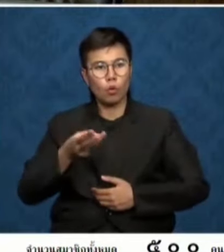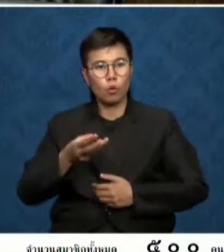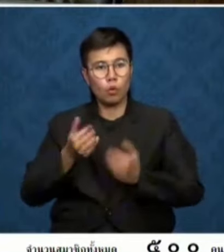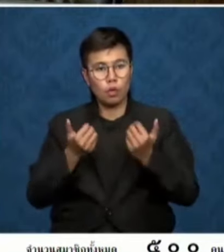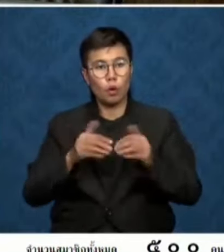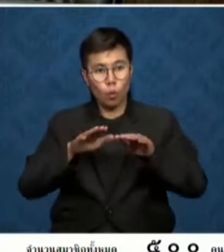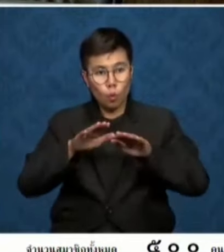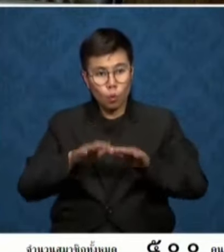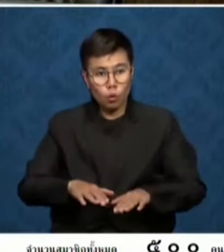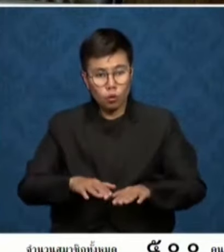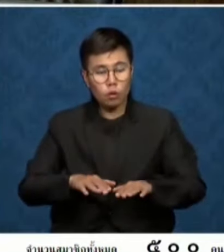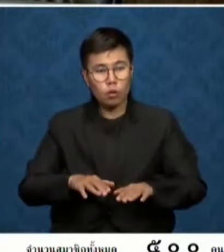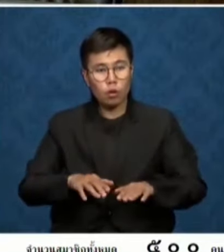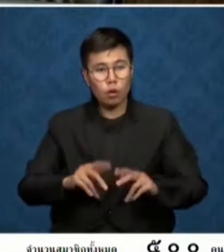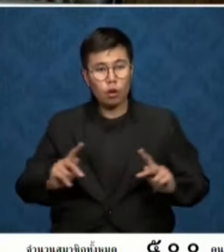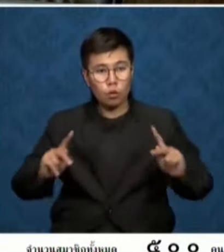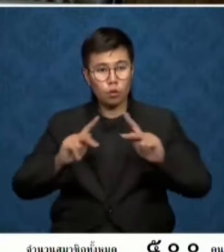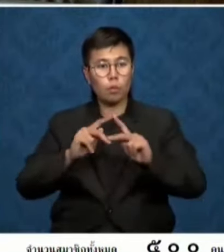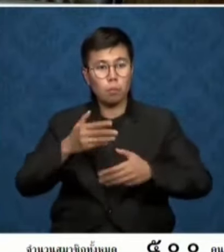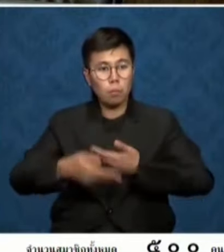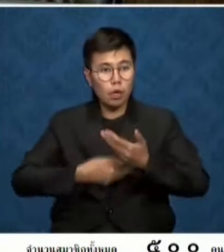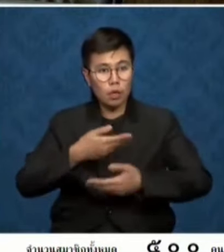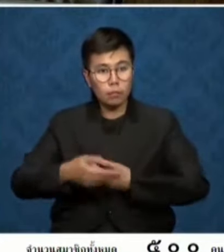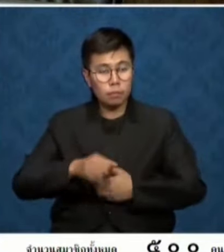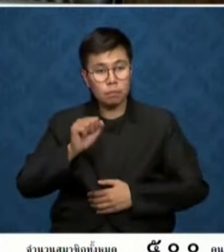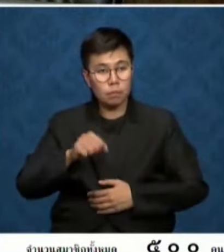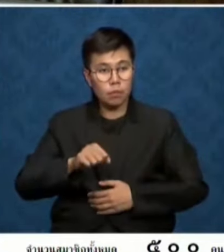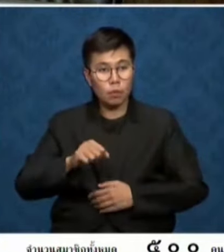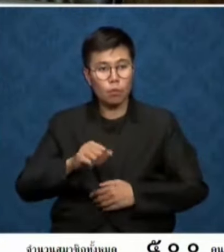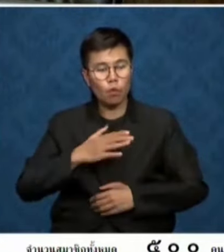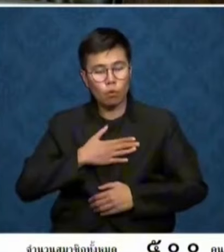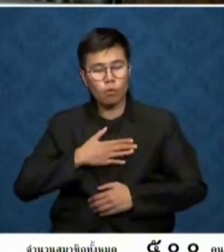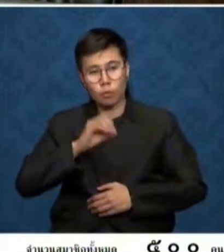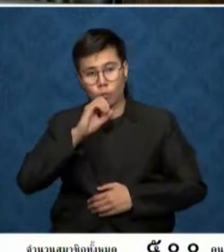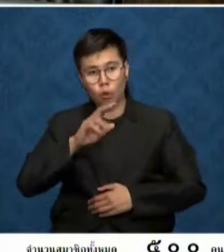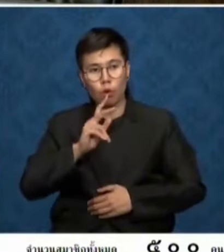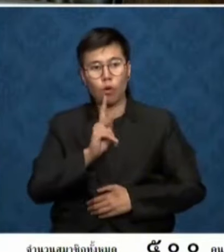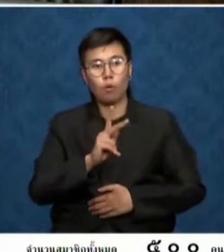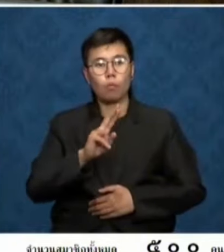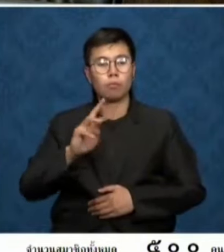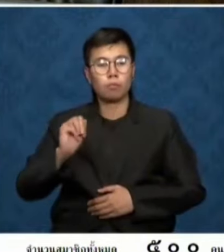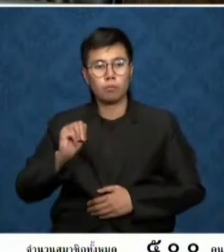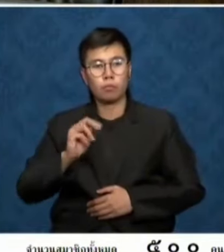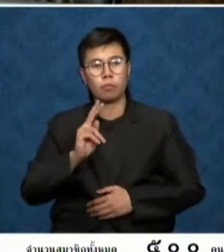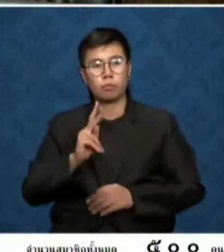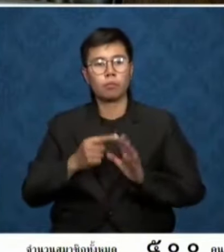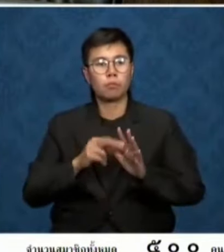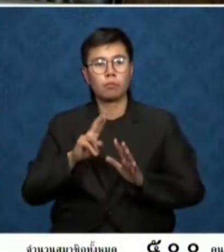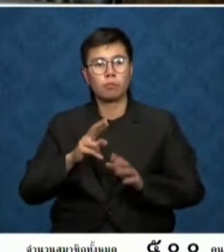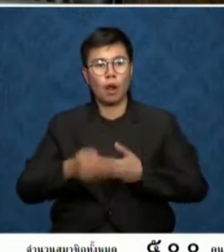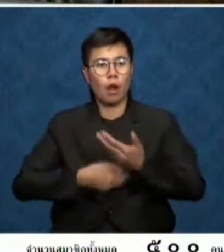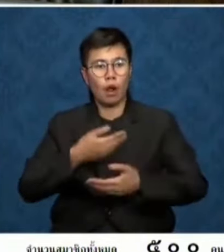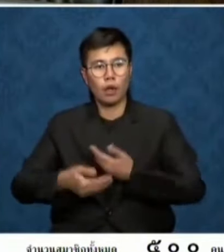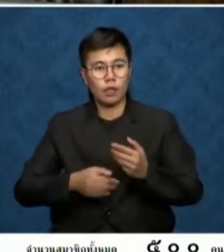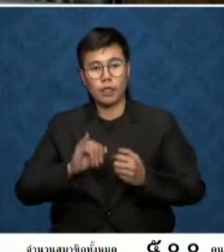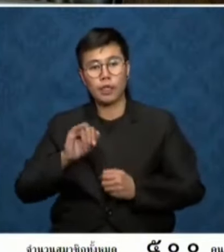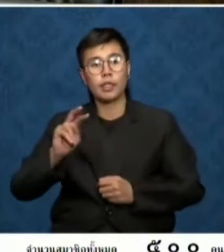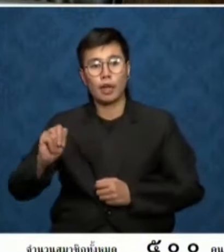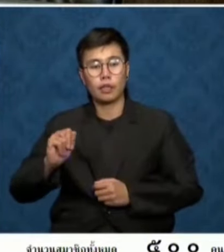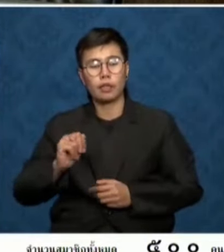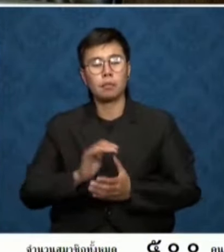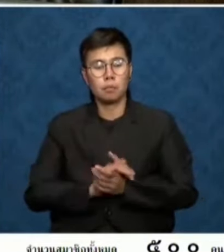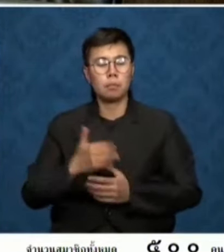ดกระทรวงพาณิชย์ผมเรียนกราบเรียนว่าบางกรมโดยเฉพาะกรมการค้าภายในเนี่ยหากจะตัดที่อื่นกระทร